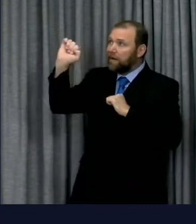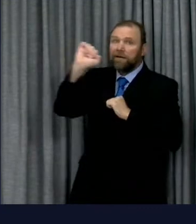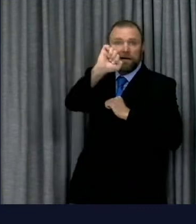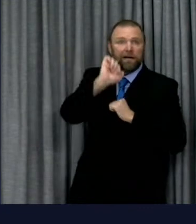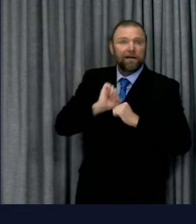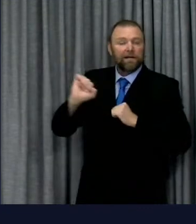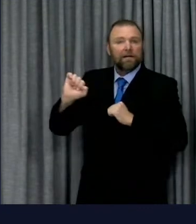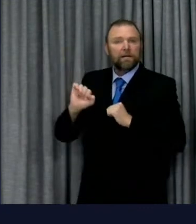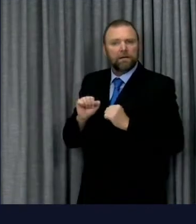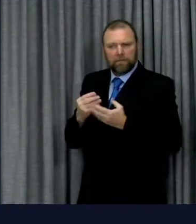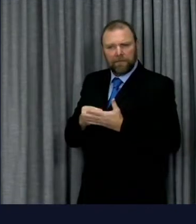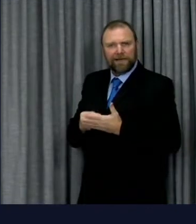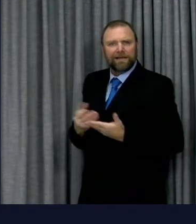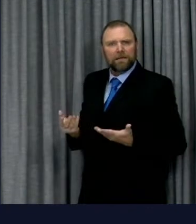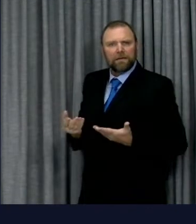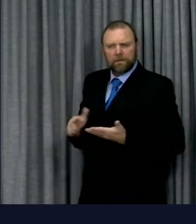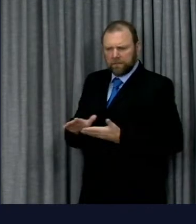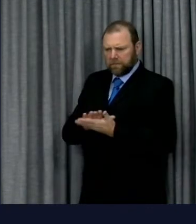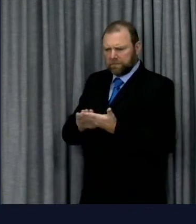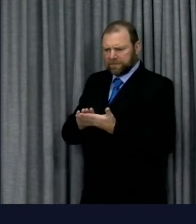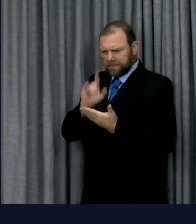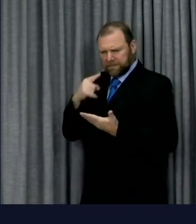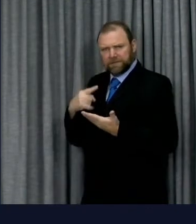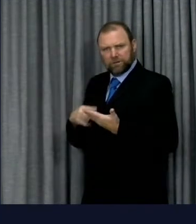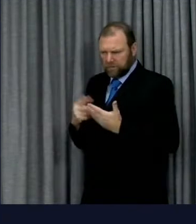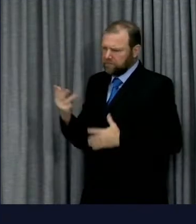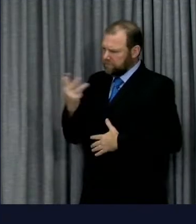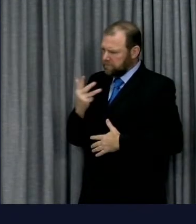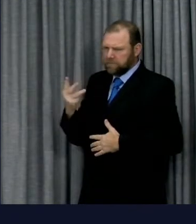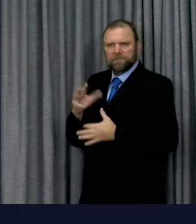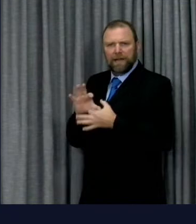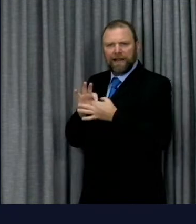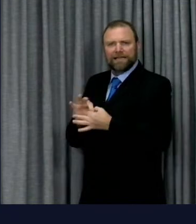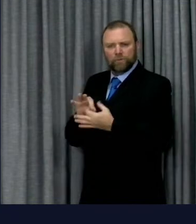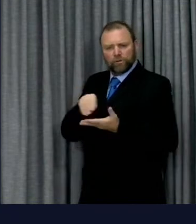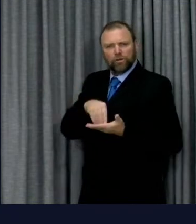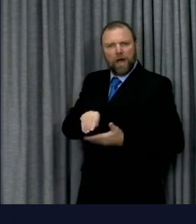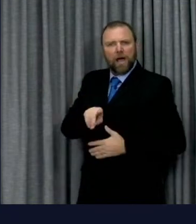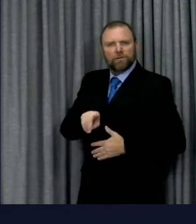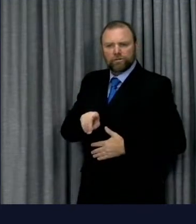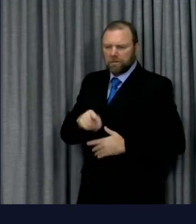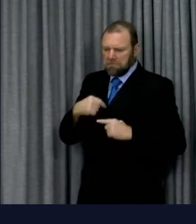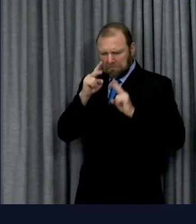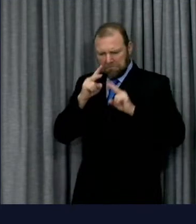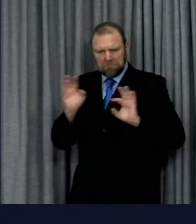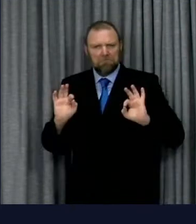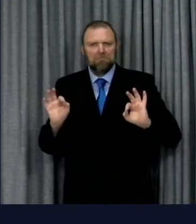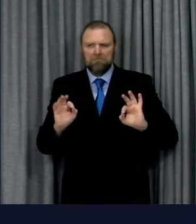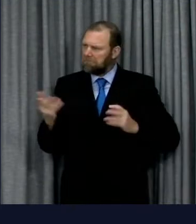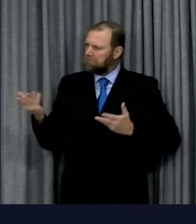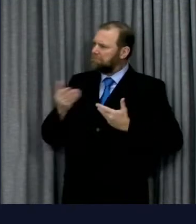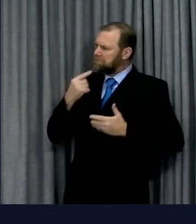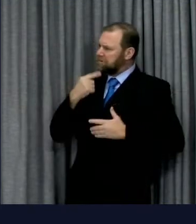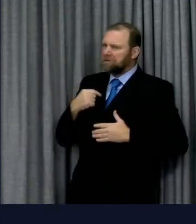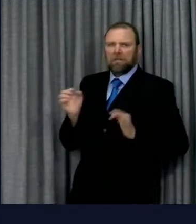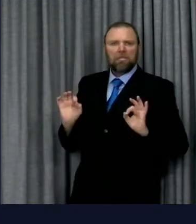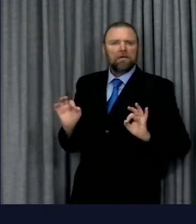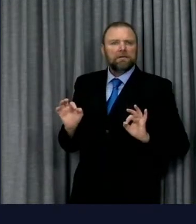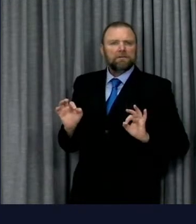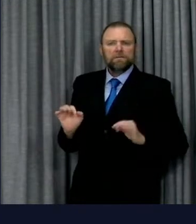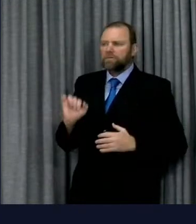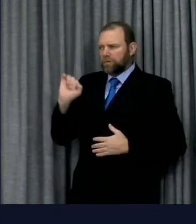Gogledd Iwerddon i prynu profion a rannu i gyd. A maen nhw wedi bod yn llwyddiannus a wneud